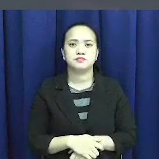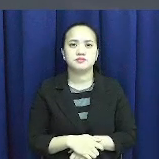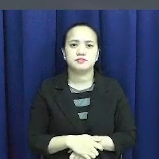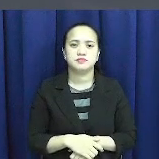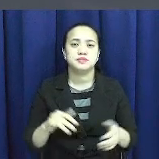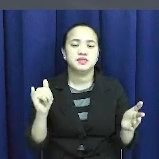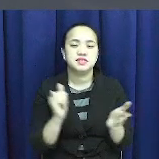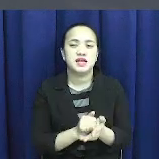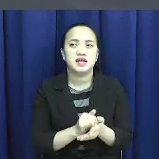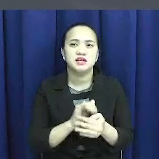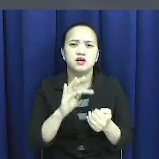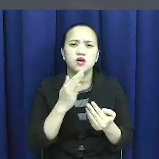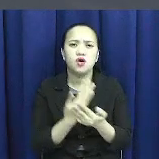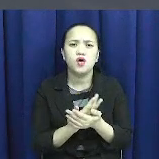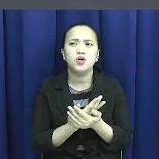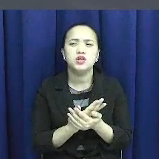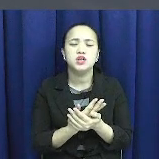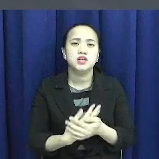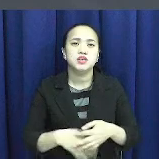mga Kristiyano.